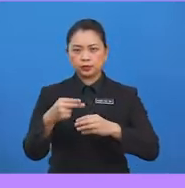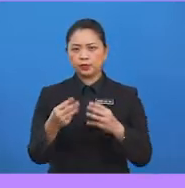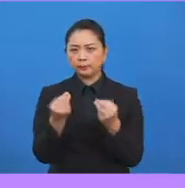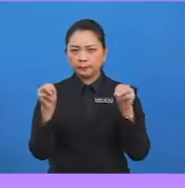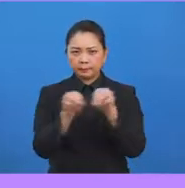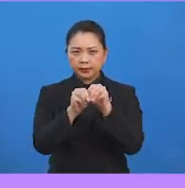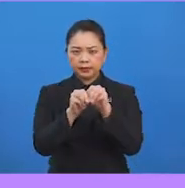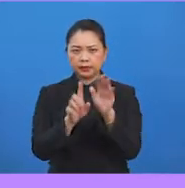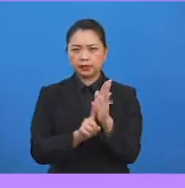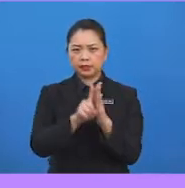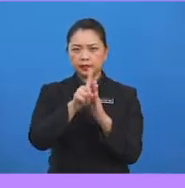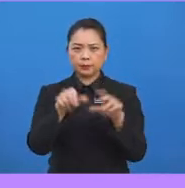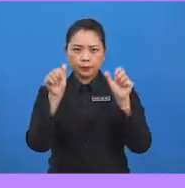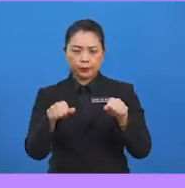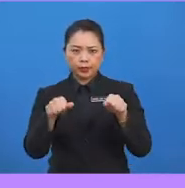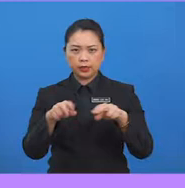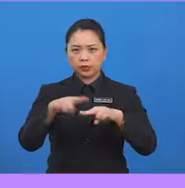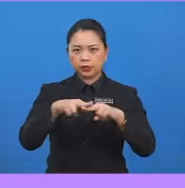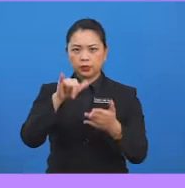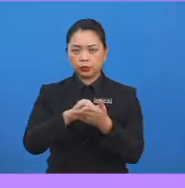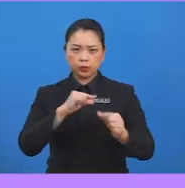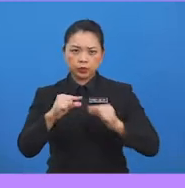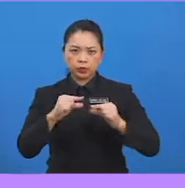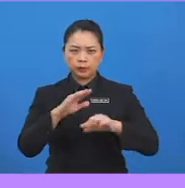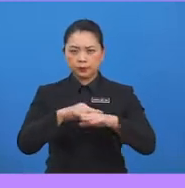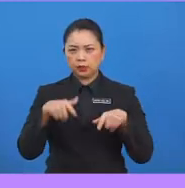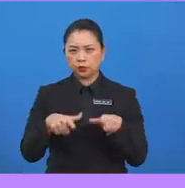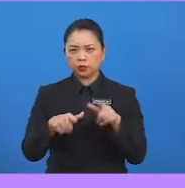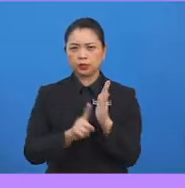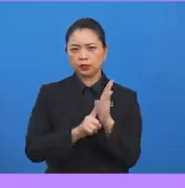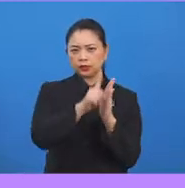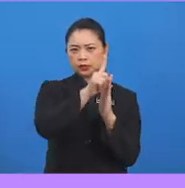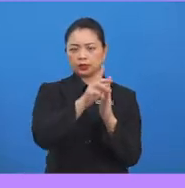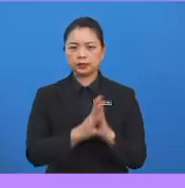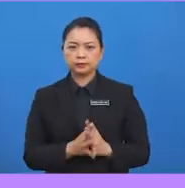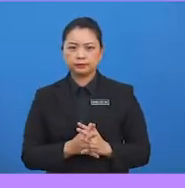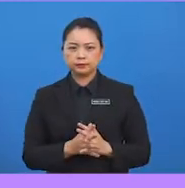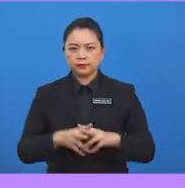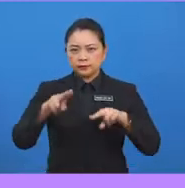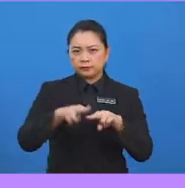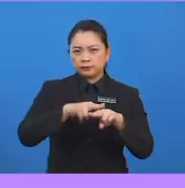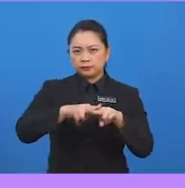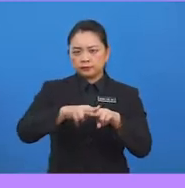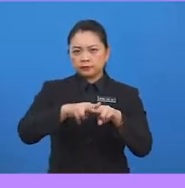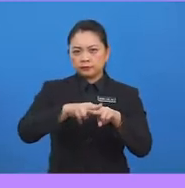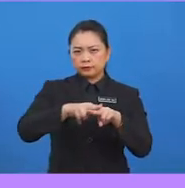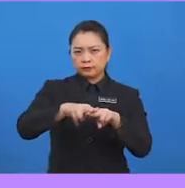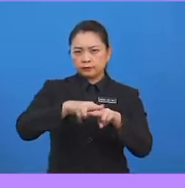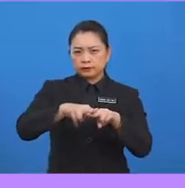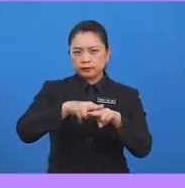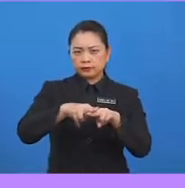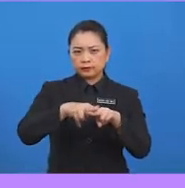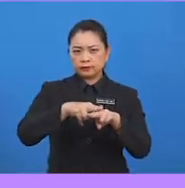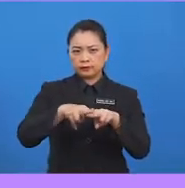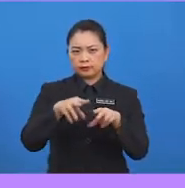tinggi, membolehkan kereta api itu bergerak pada kelajuan yang tinggi. Geseran antara kereta api